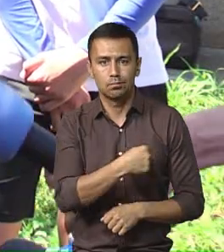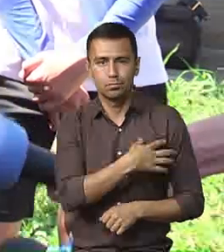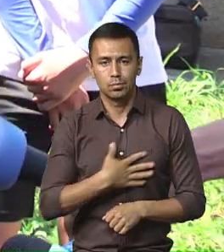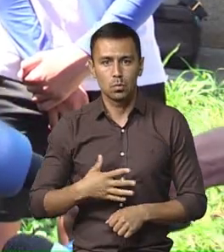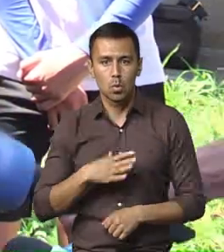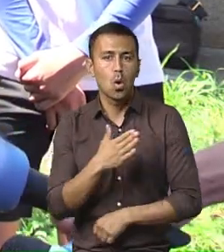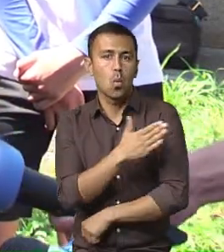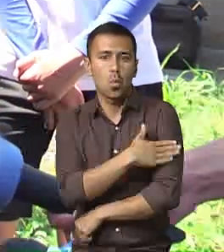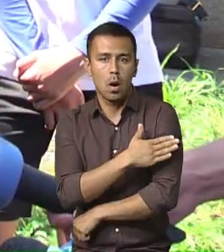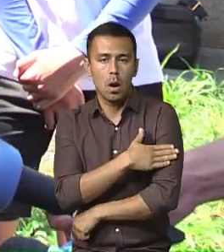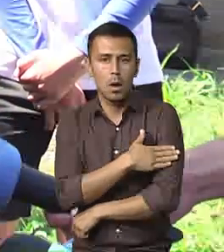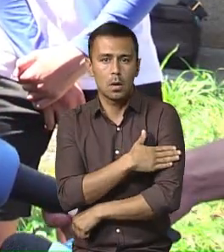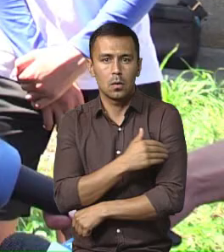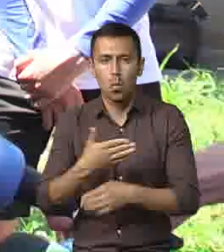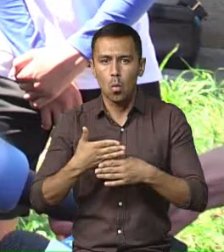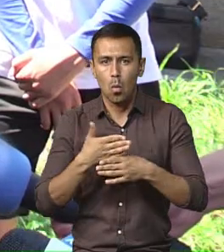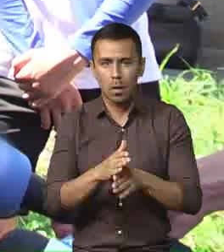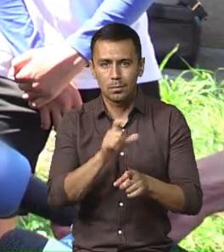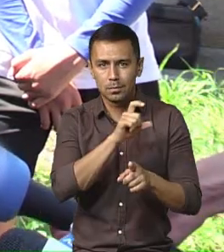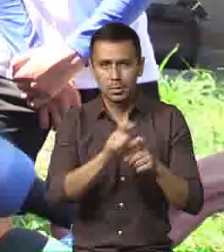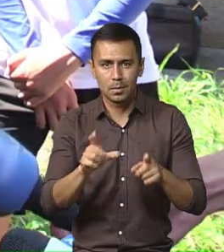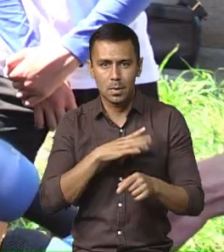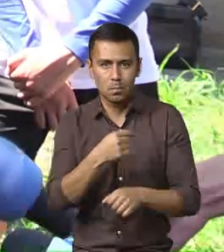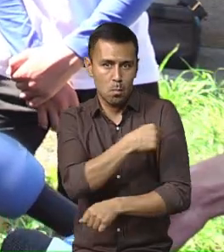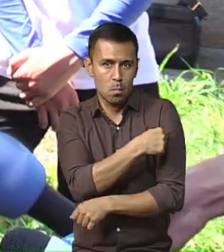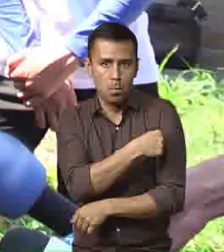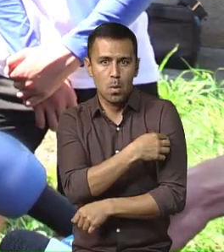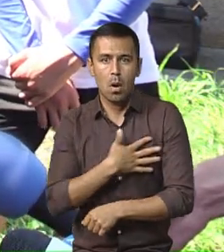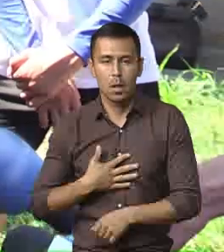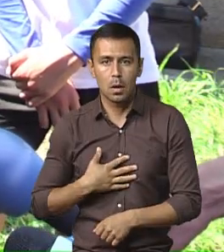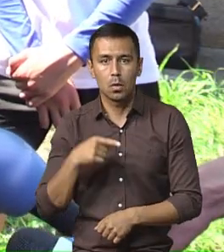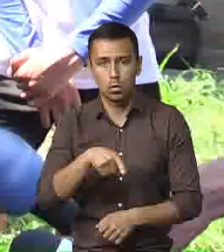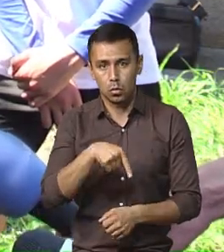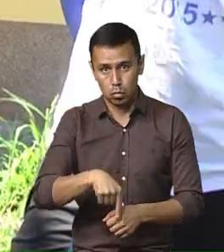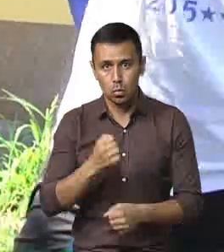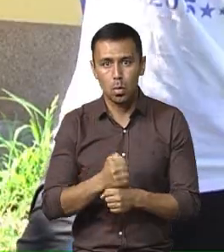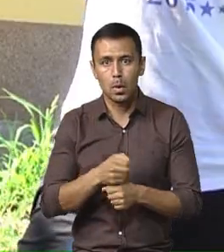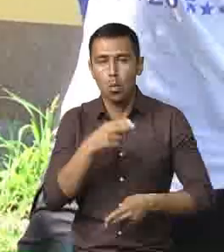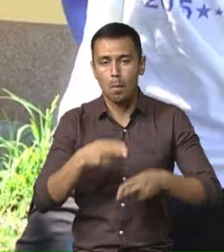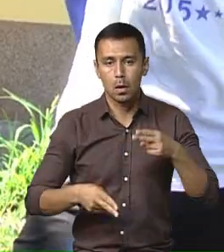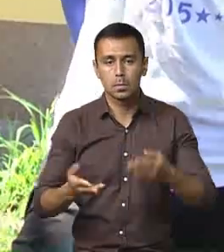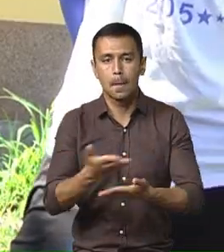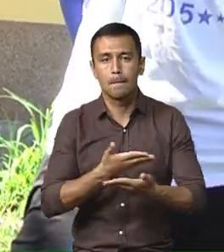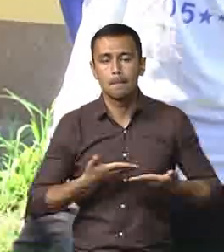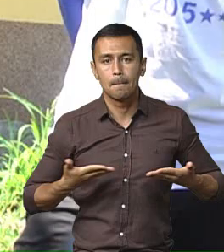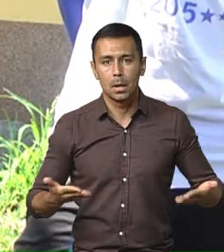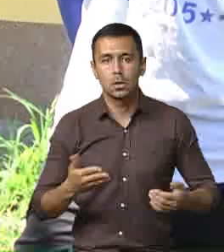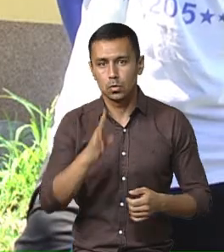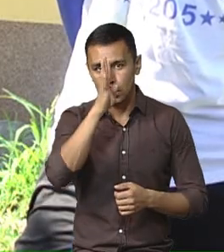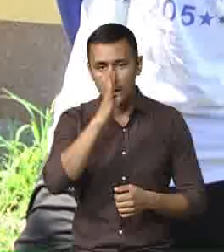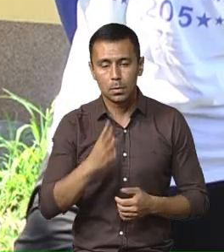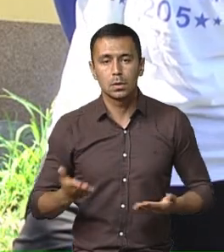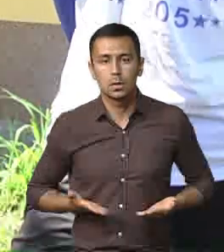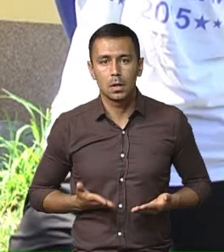з рукою. Його осколком руку поранило. І тут йому робили операцію. Ми 4 місяці